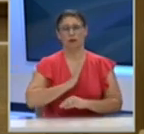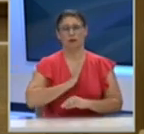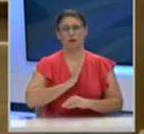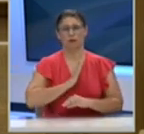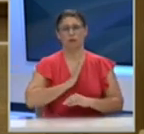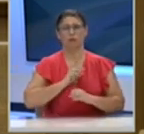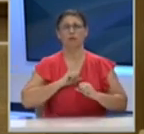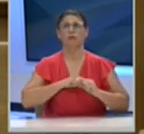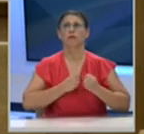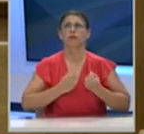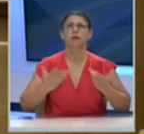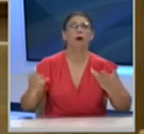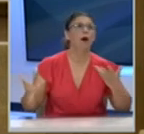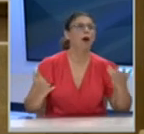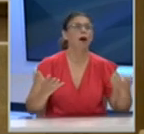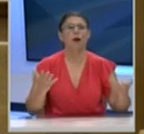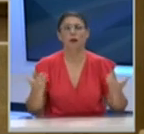απόγνωση.